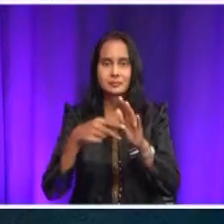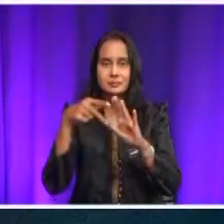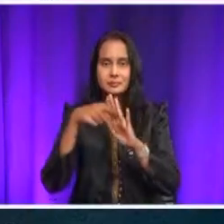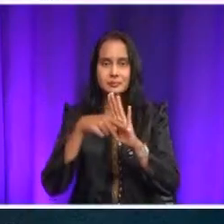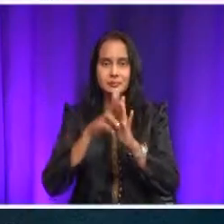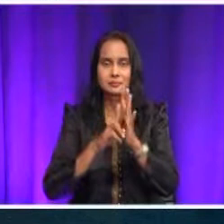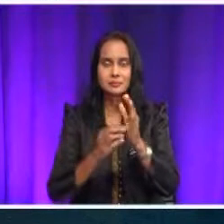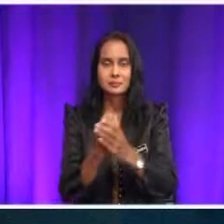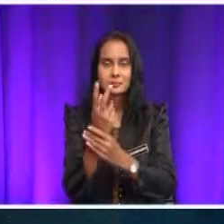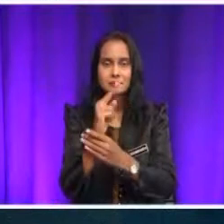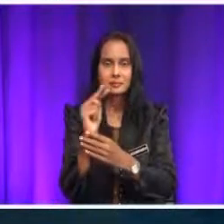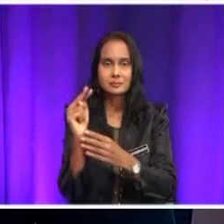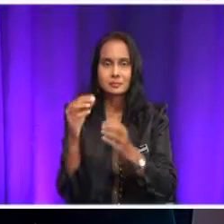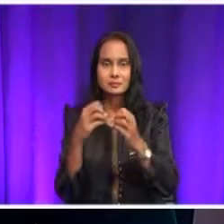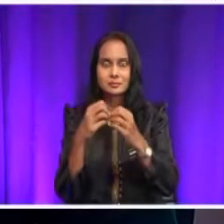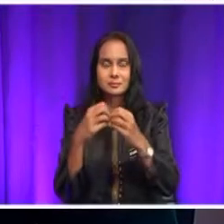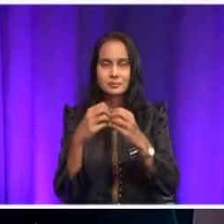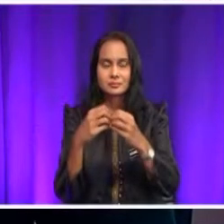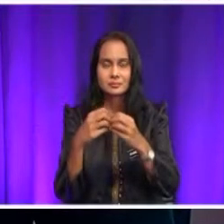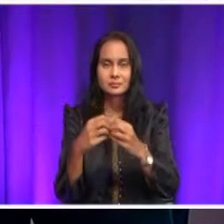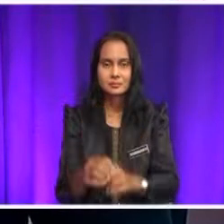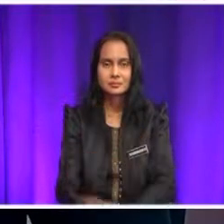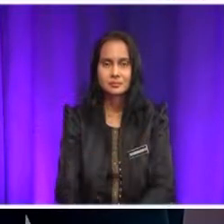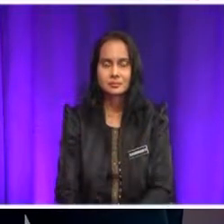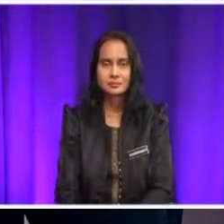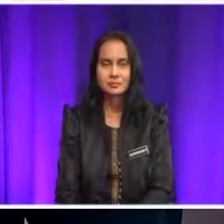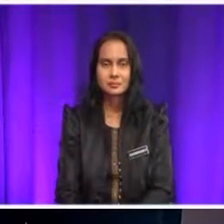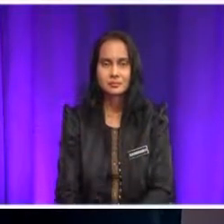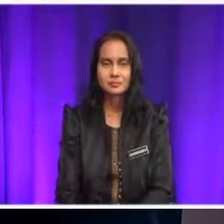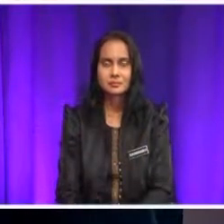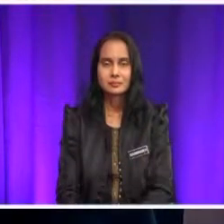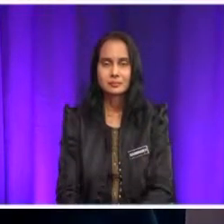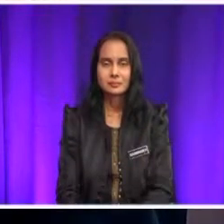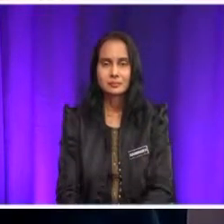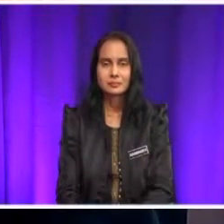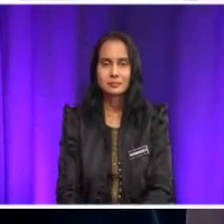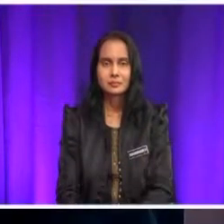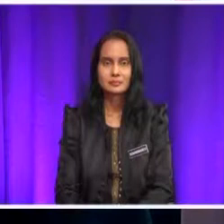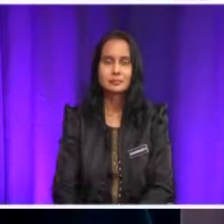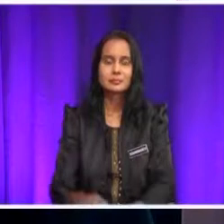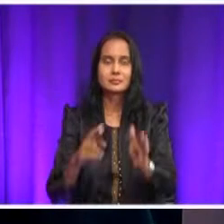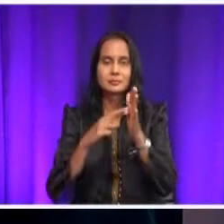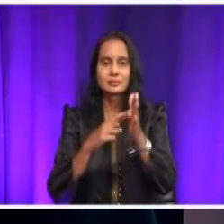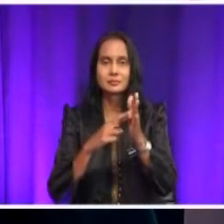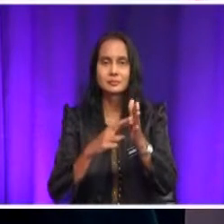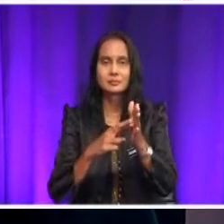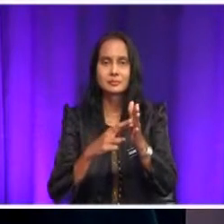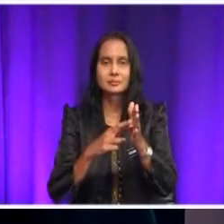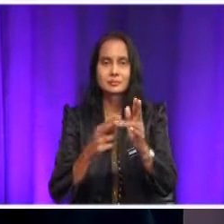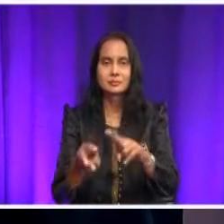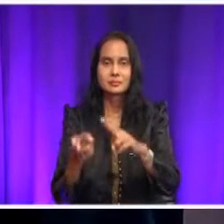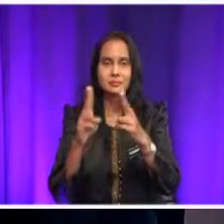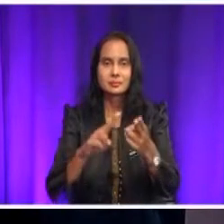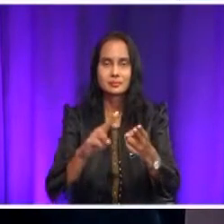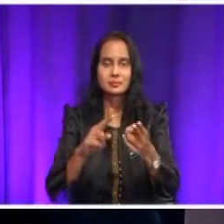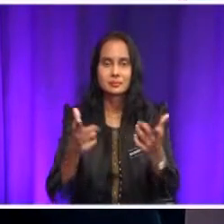pertumbuhan dan perkembangan tumbuhan dan perkembangan tumbuhan adalah merujuk kepada perubahan yang